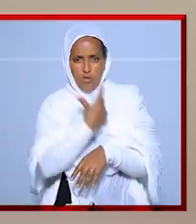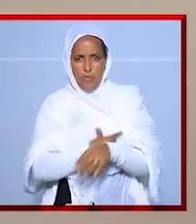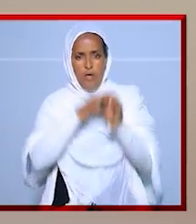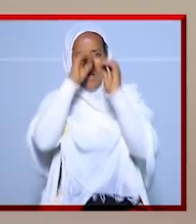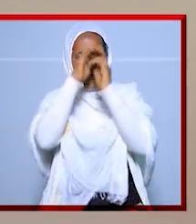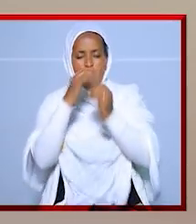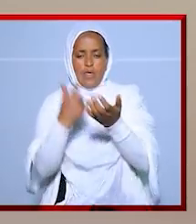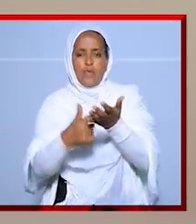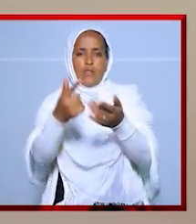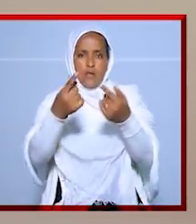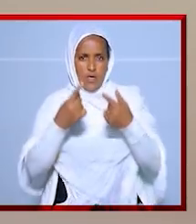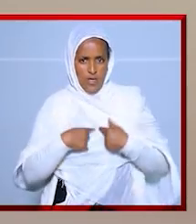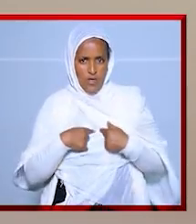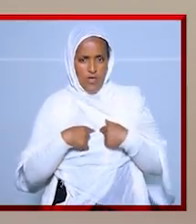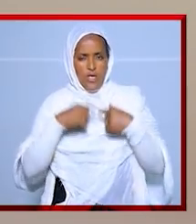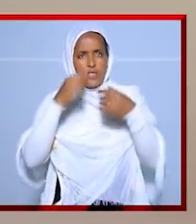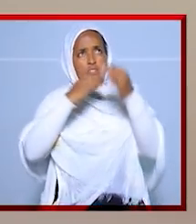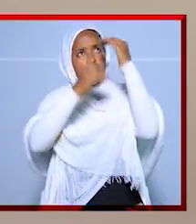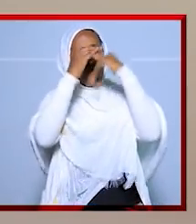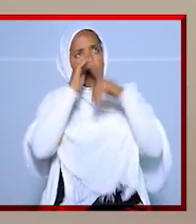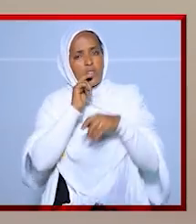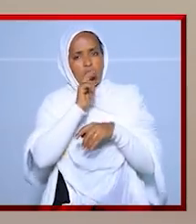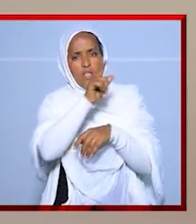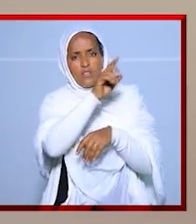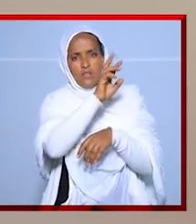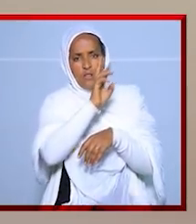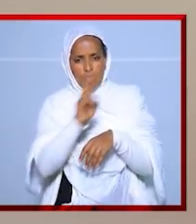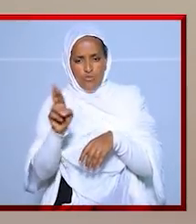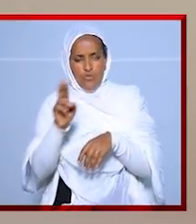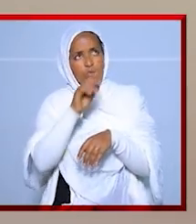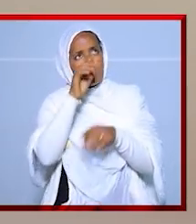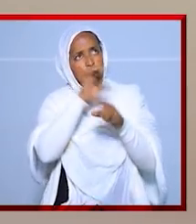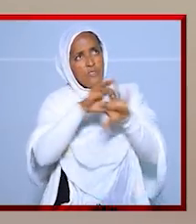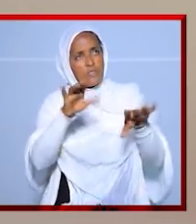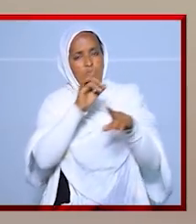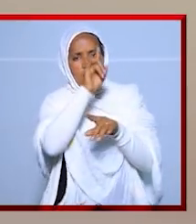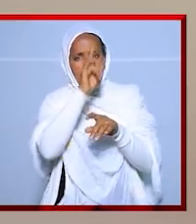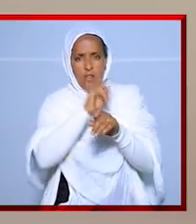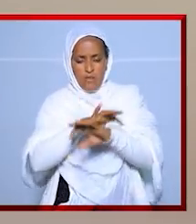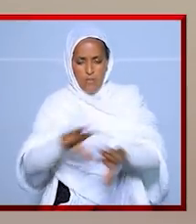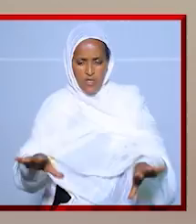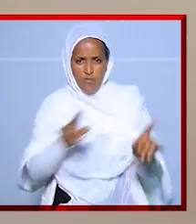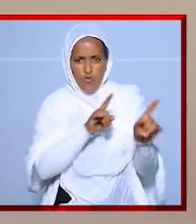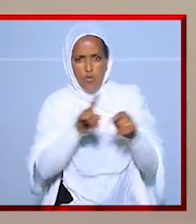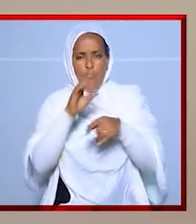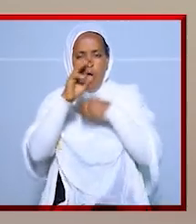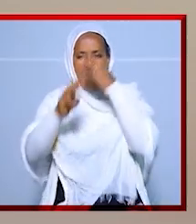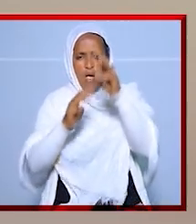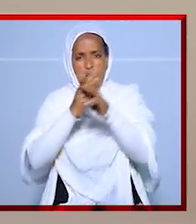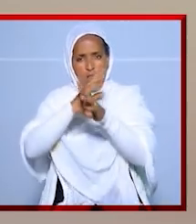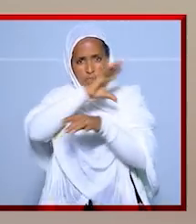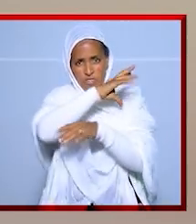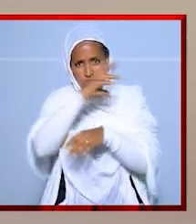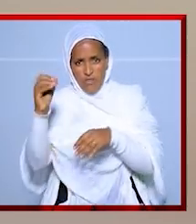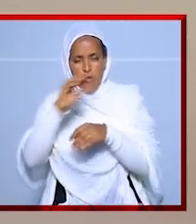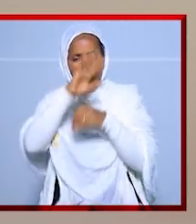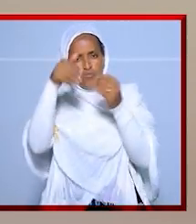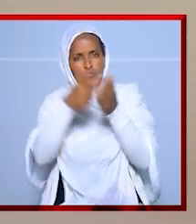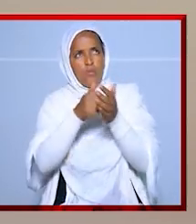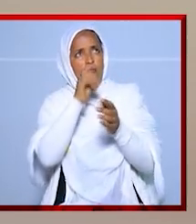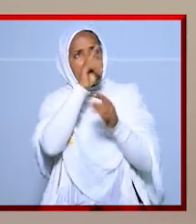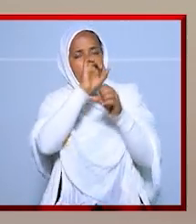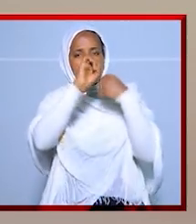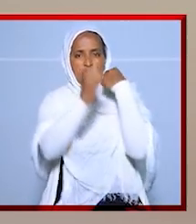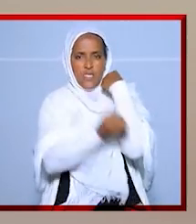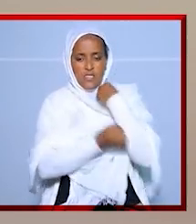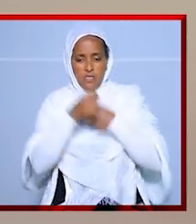በራሱ ልበ አምላክ ዳዊት ይህንን የነገረን እንግዲህ ሰማያት ያንተ ናቸው ነው ያለ፣ ምድርም ያንተ ናት፣ መሬትንም ደግሞ መላ ዓለምንና